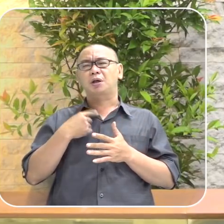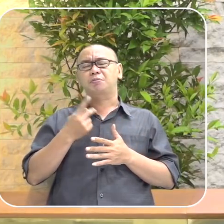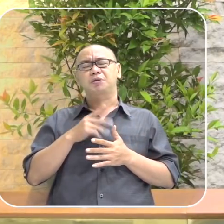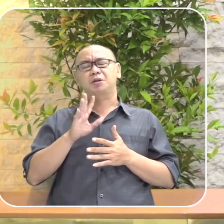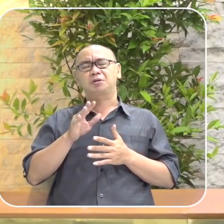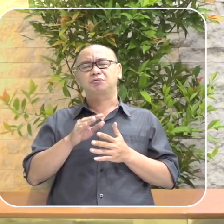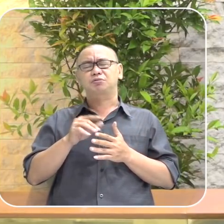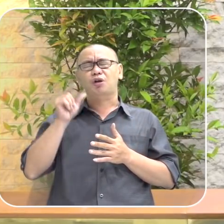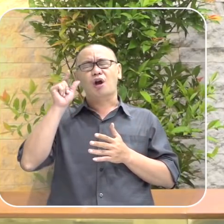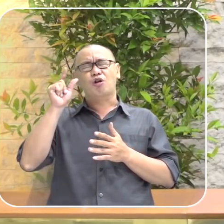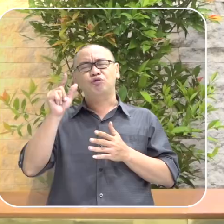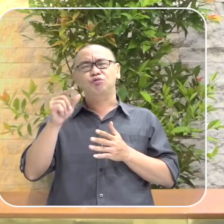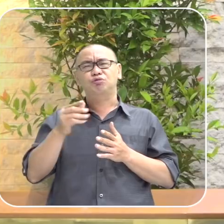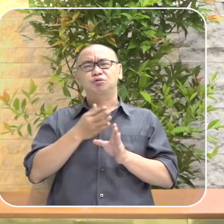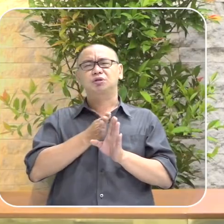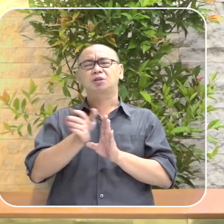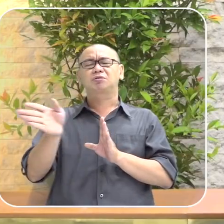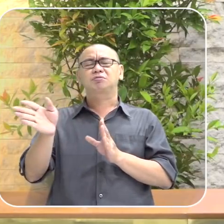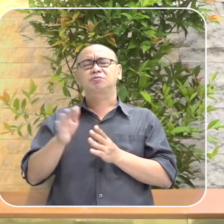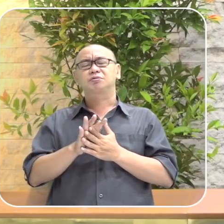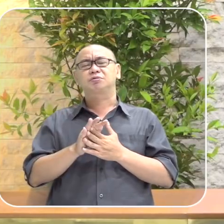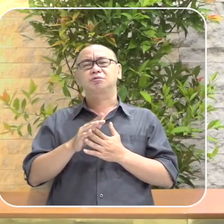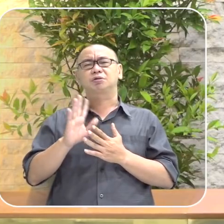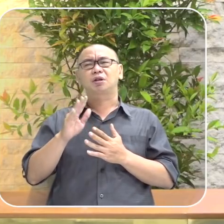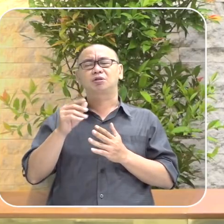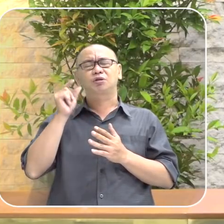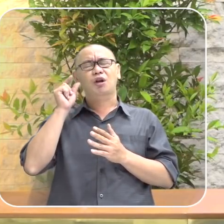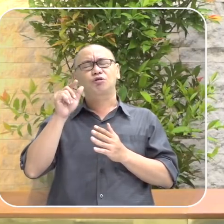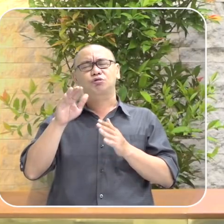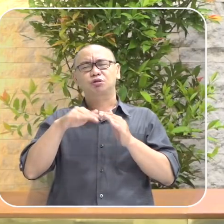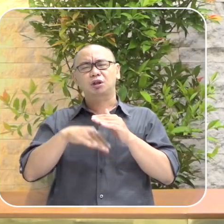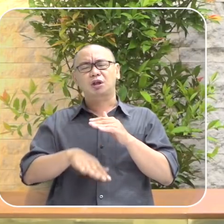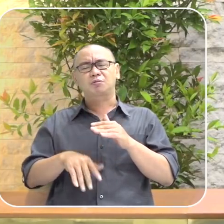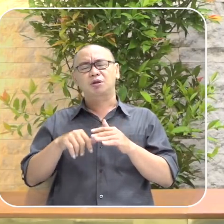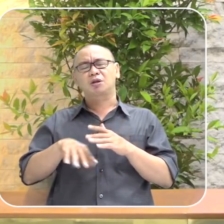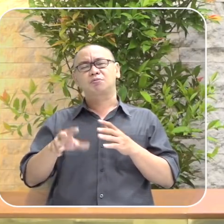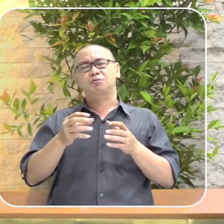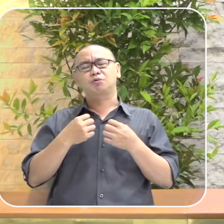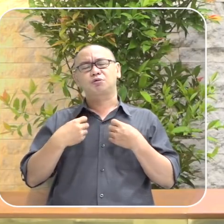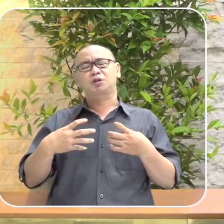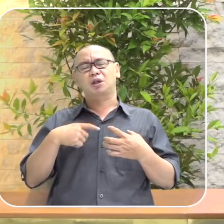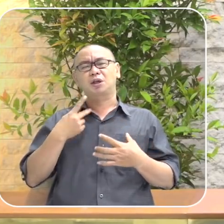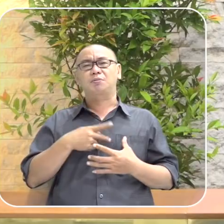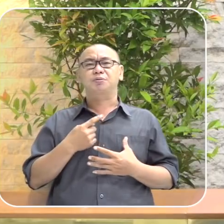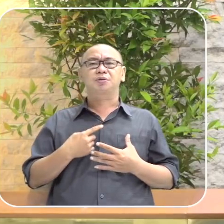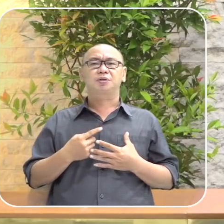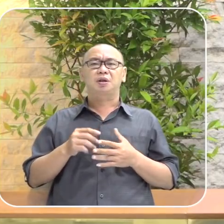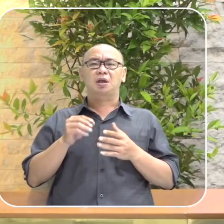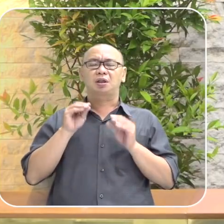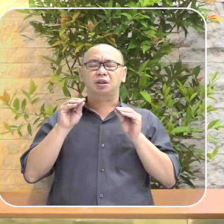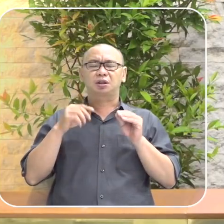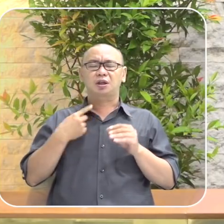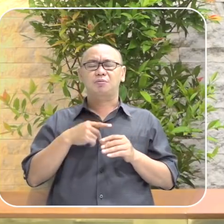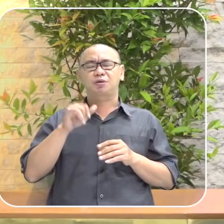jalan-Mu, dan kami tidak terlalu jauh tenggelam di dalam dosa-dosa kami. Ajarilah kami ya Bapa untuk hidup seturut